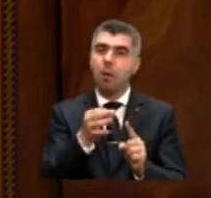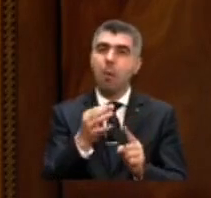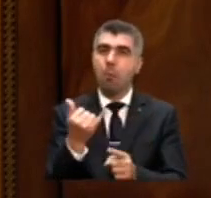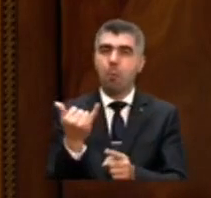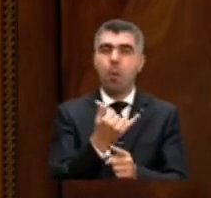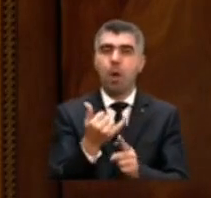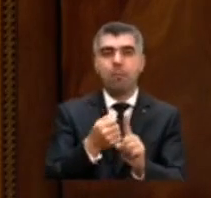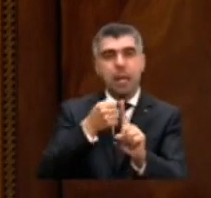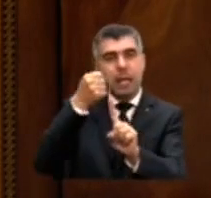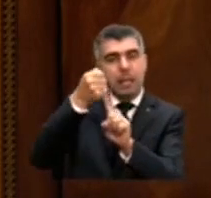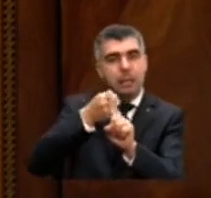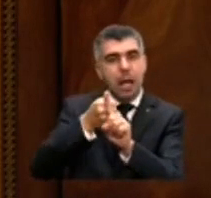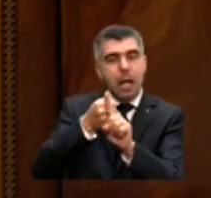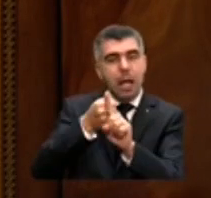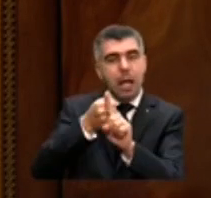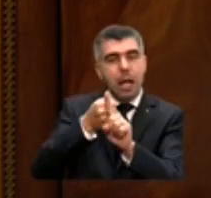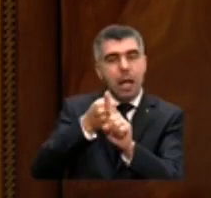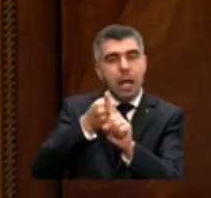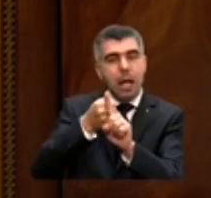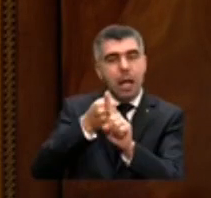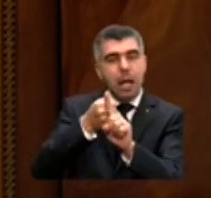لإصلاح المنظومة التعليمية والتربوية